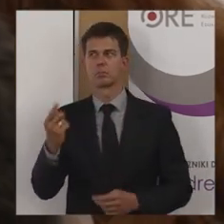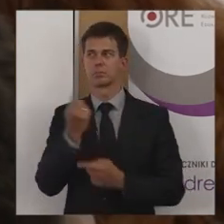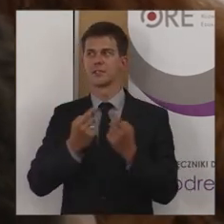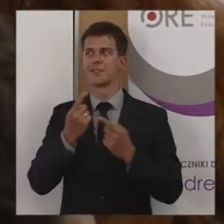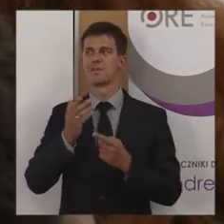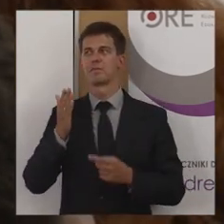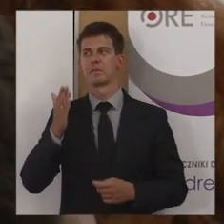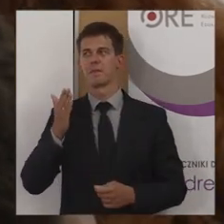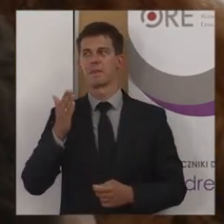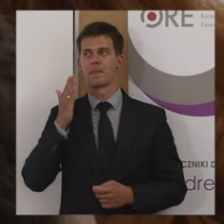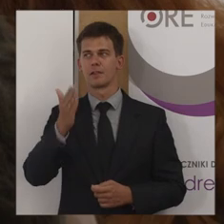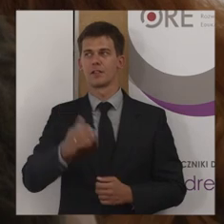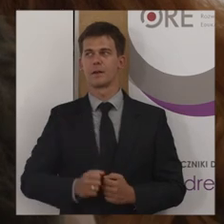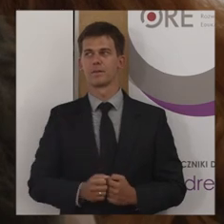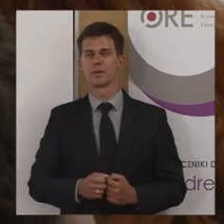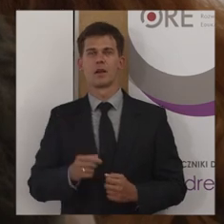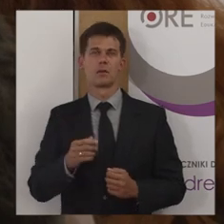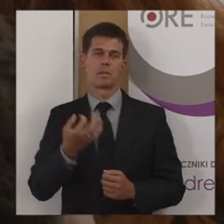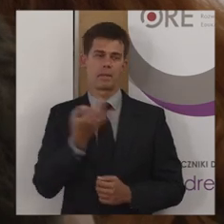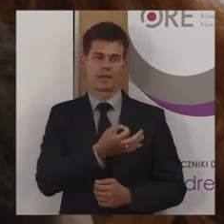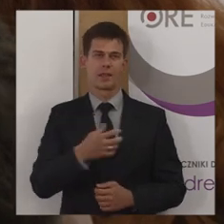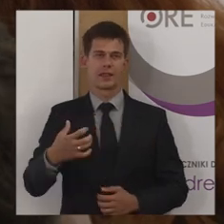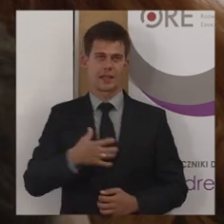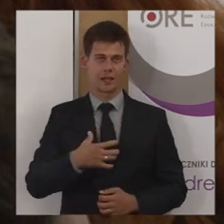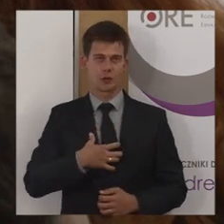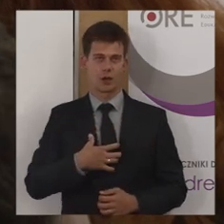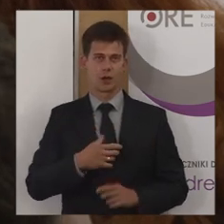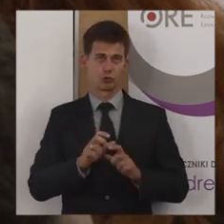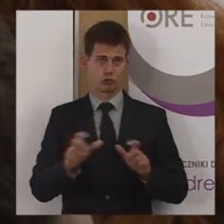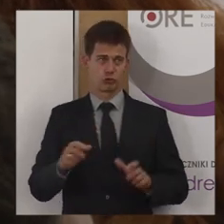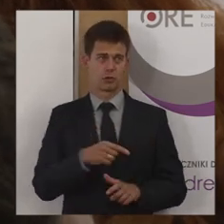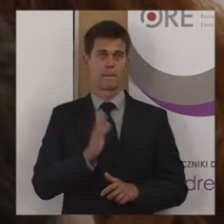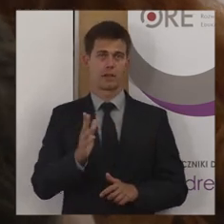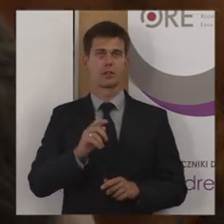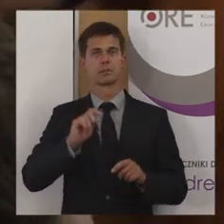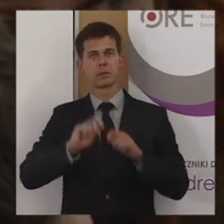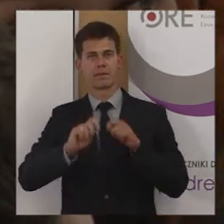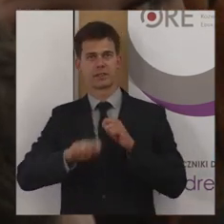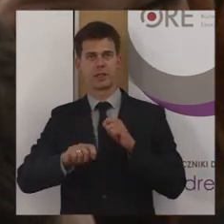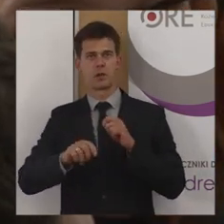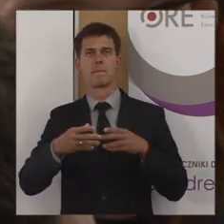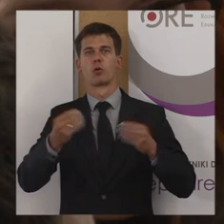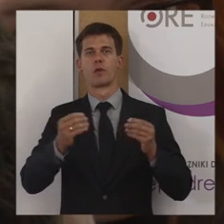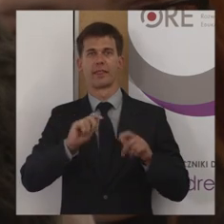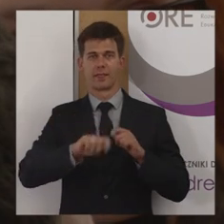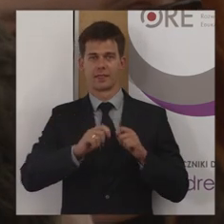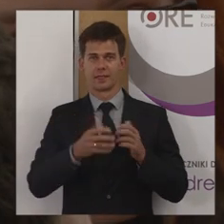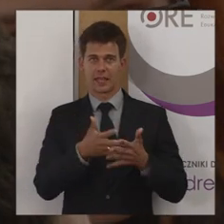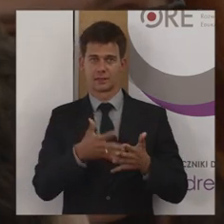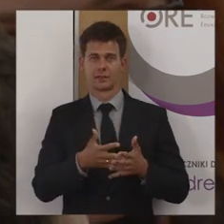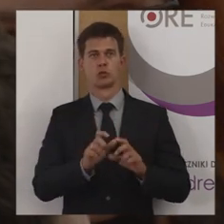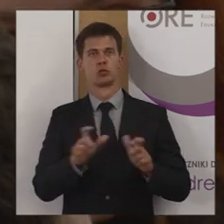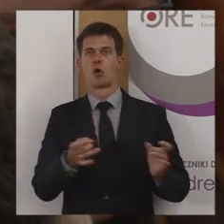tego, ale może zapytam Pana Dyrektora, czy projekt przewiduje wersję testową tego podręcznika, bo